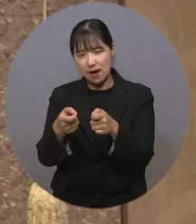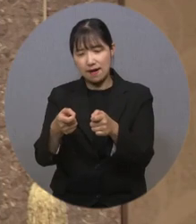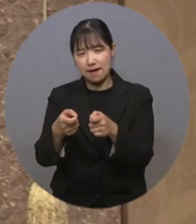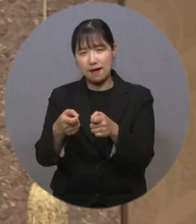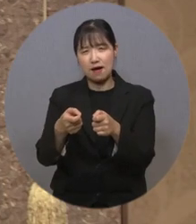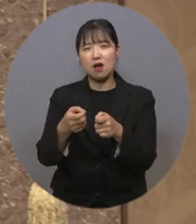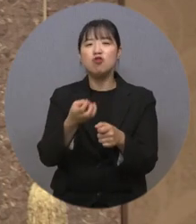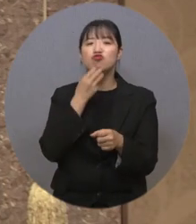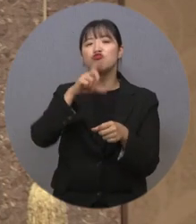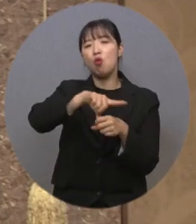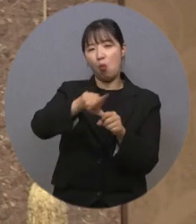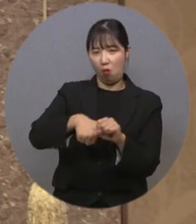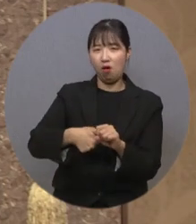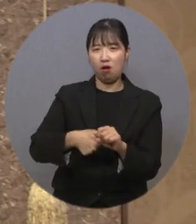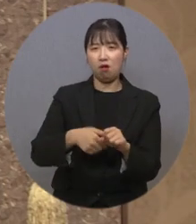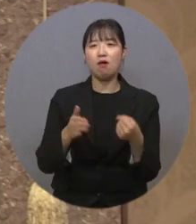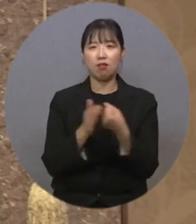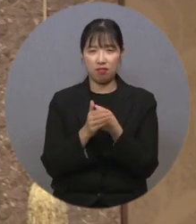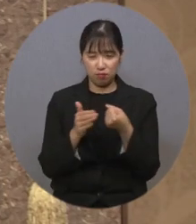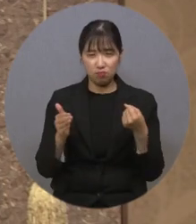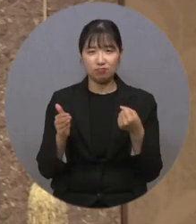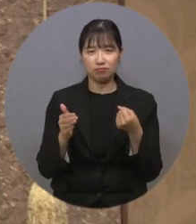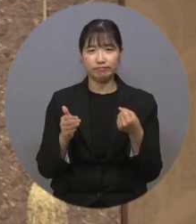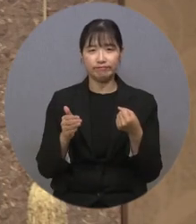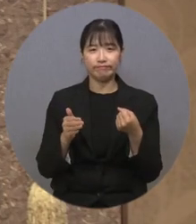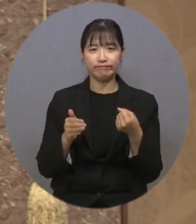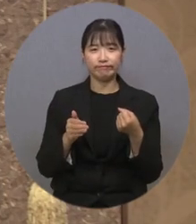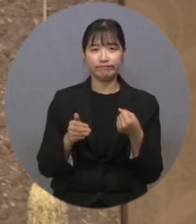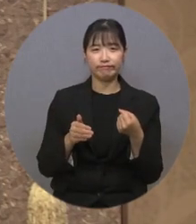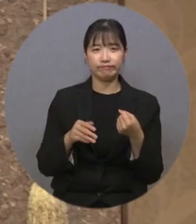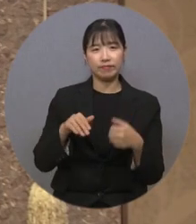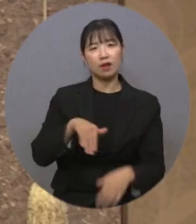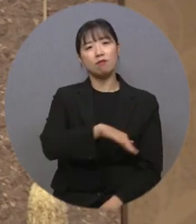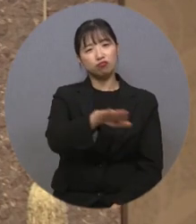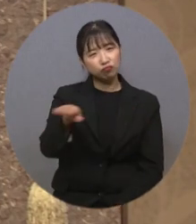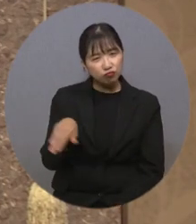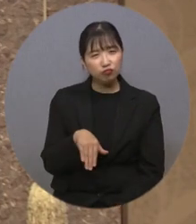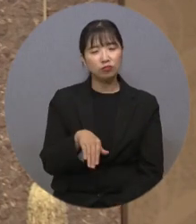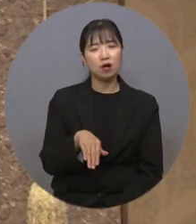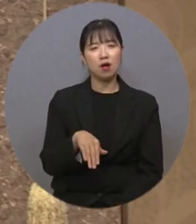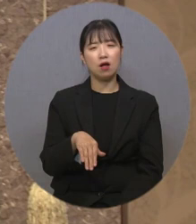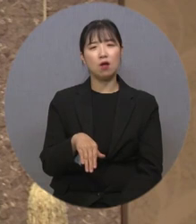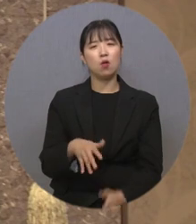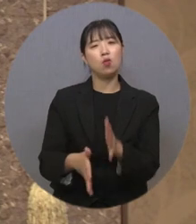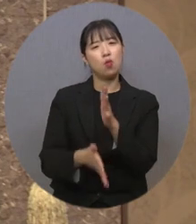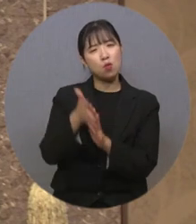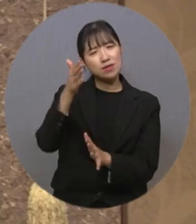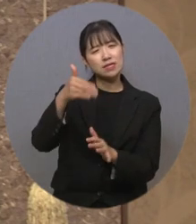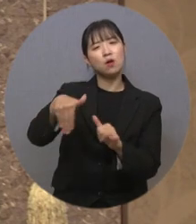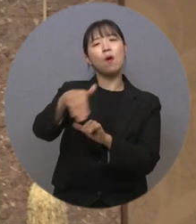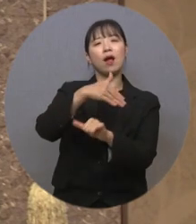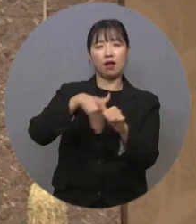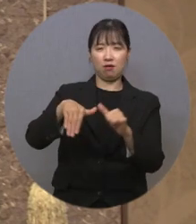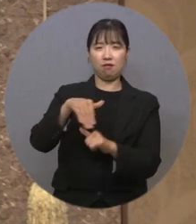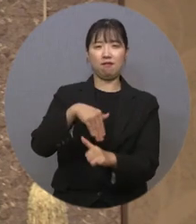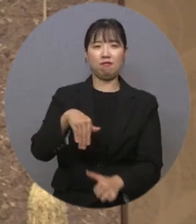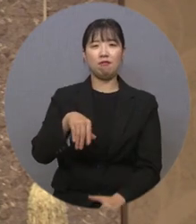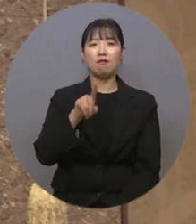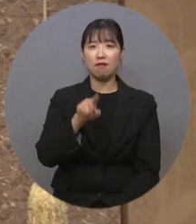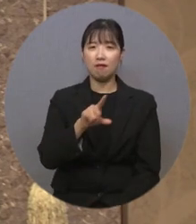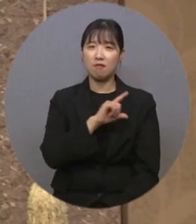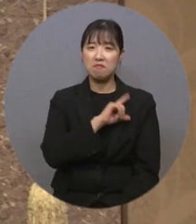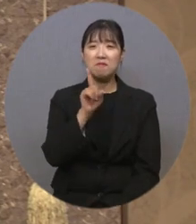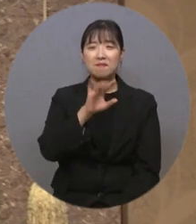있는 수도권의 도시가 되었기 때문에 네. 이분들에게 어떤 그 도시 환경을 저희들은